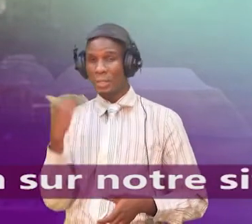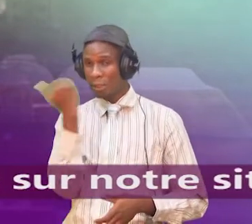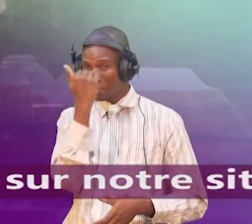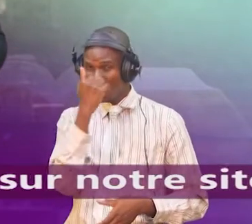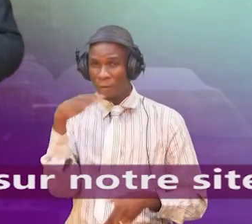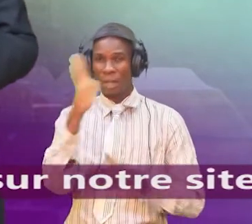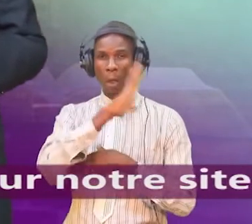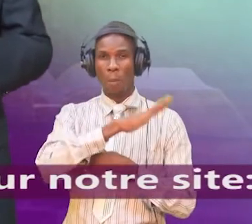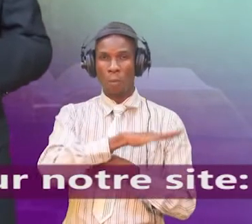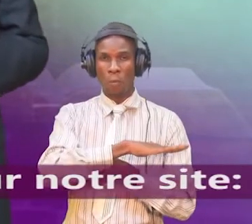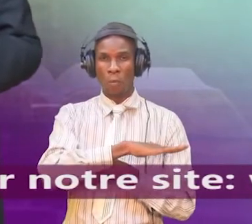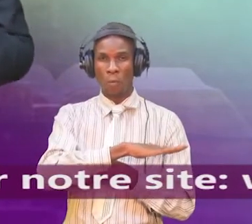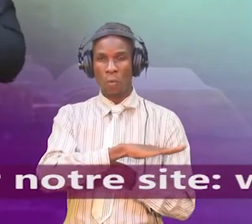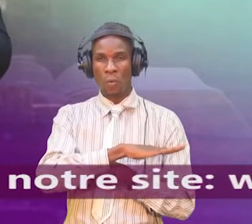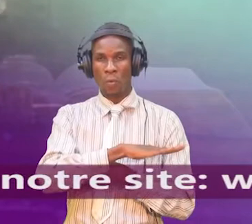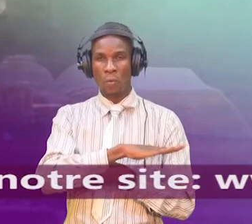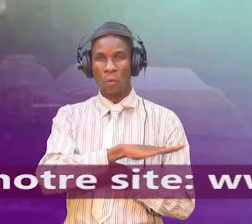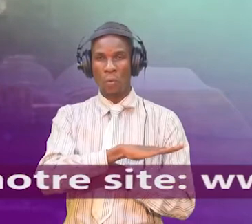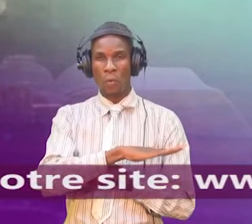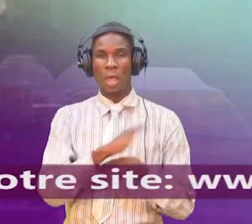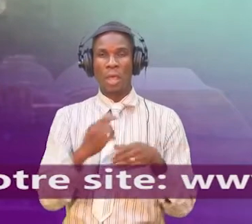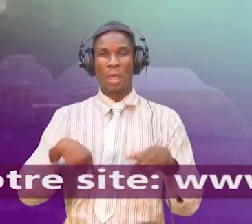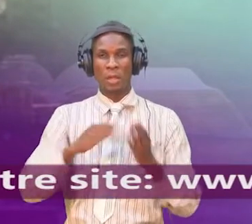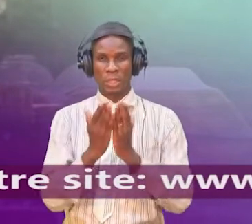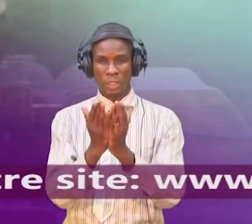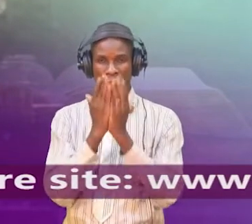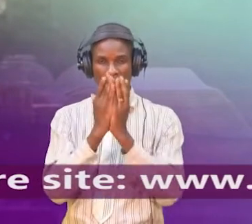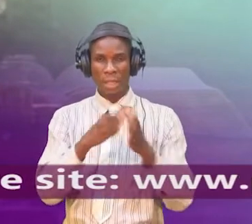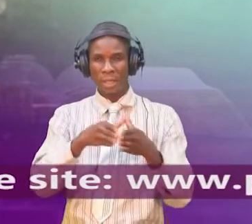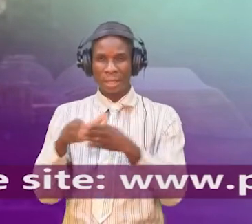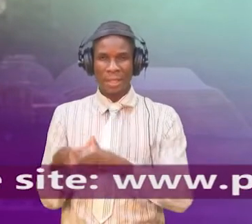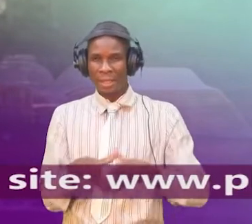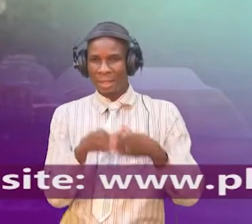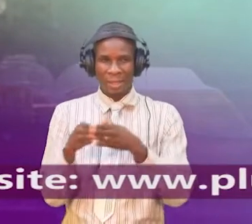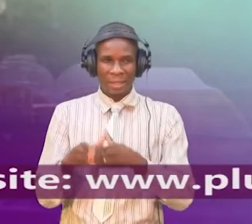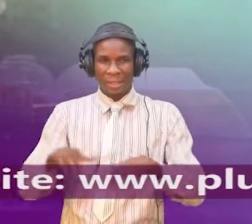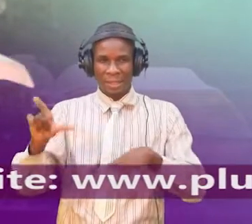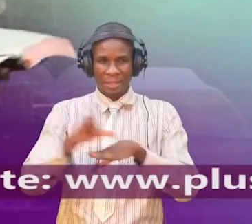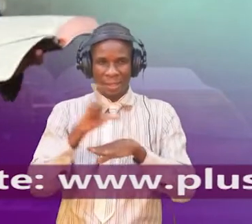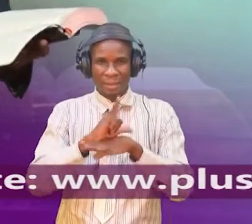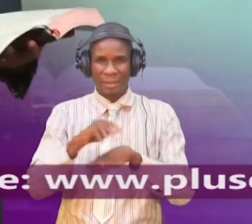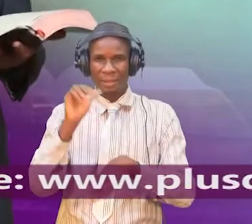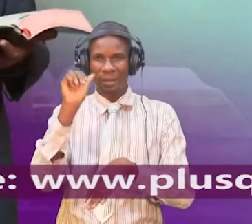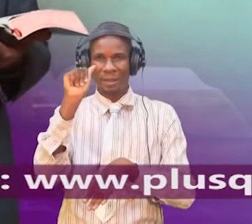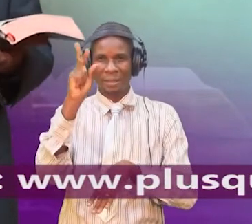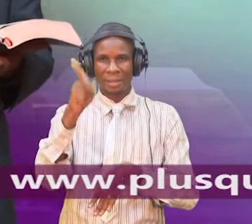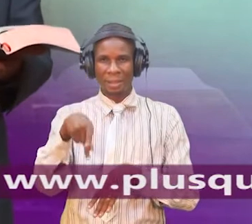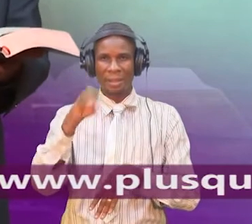nde tozali komona na pokwa lelo na koyekola elongo likomi oyo na mokanda ya kozipola